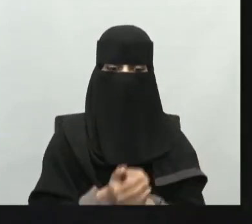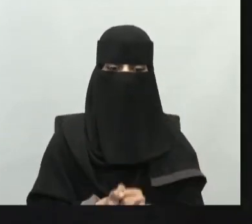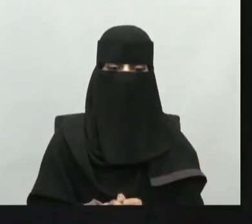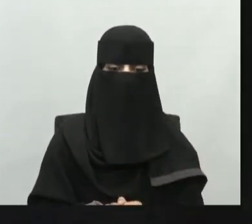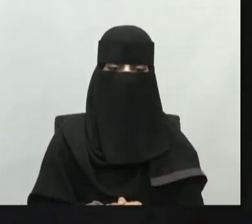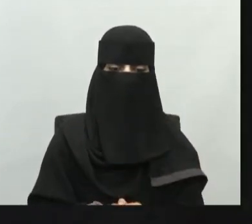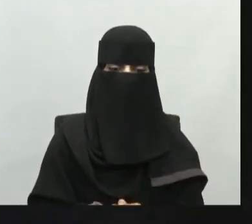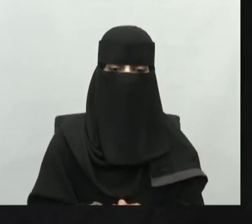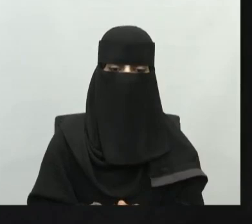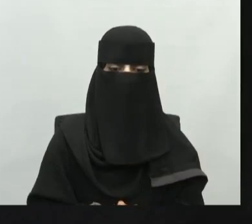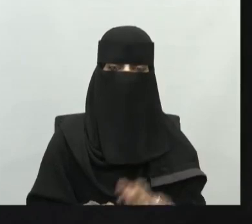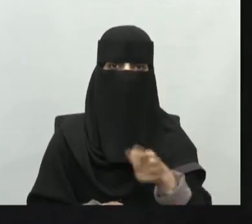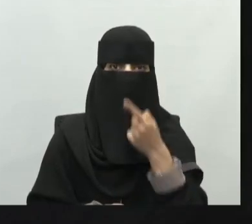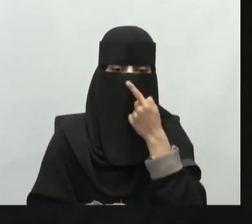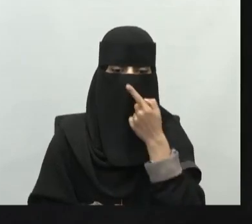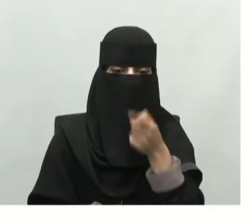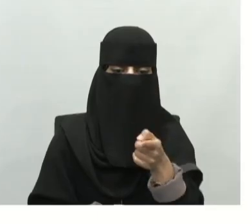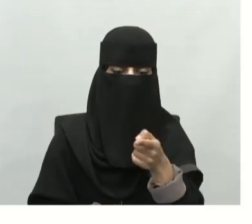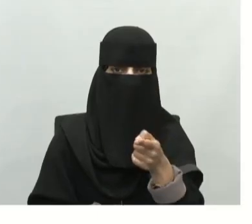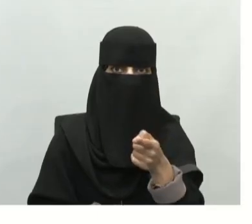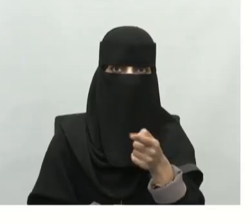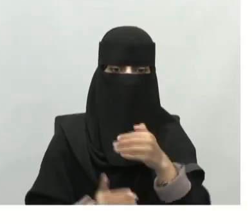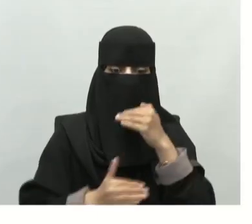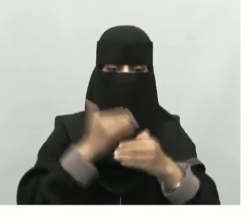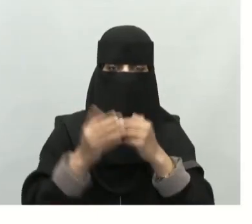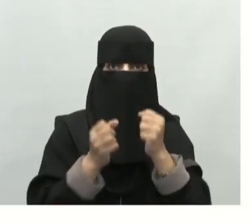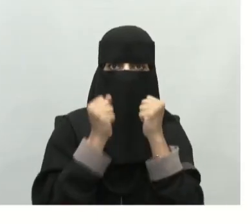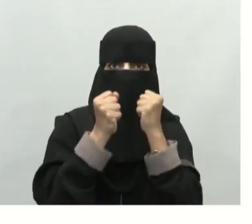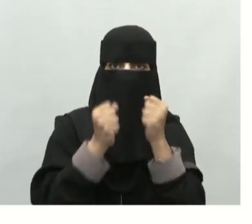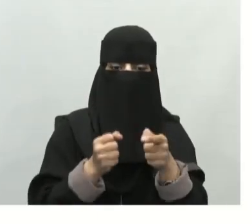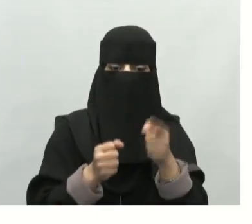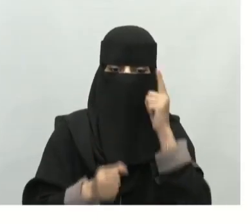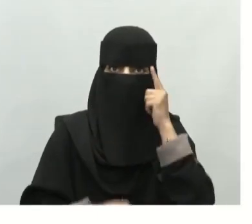ولكن لها حاسه شم قويه